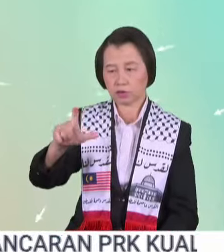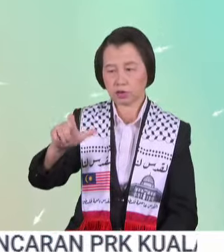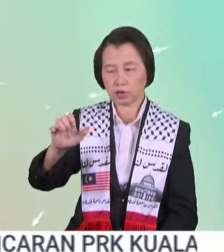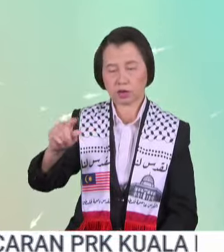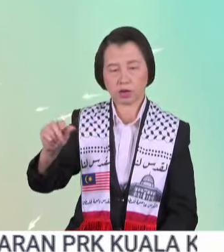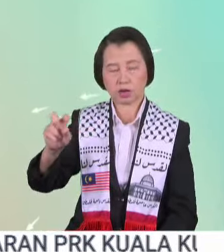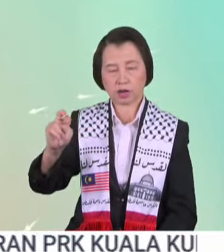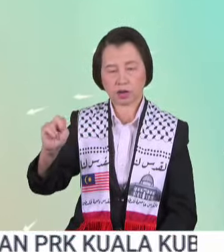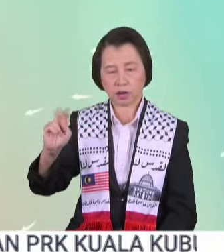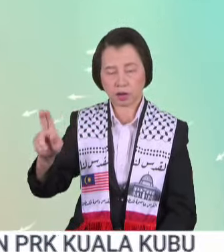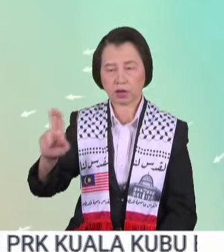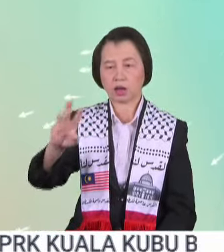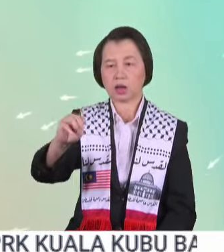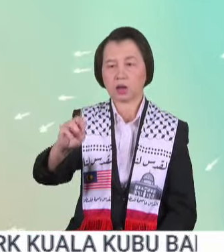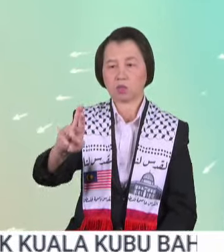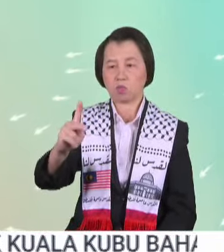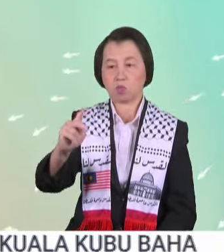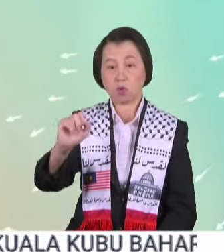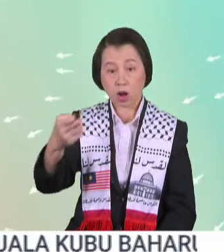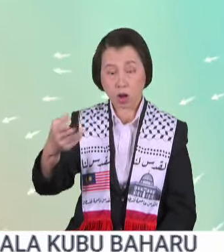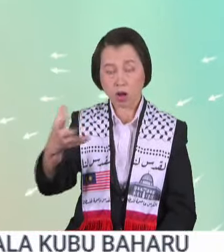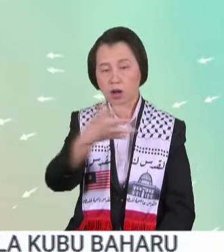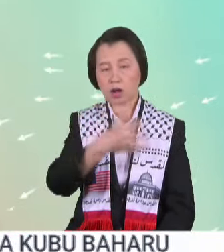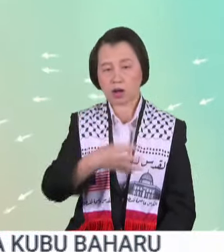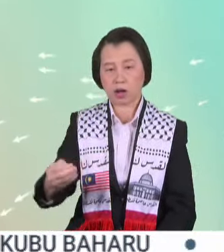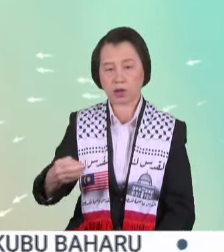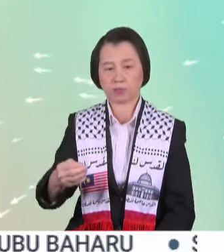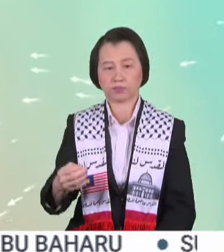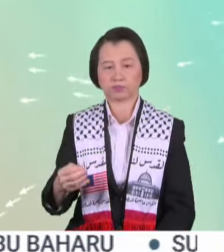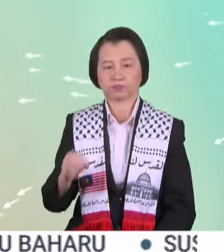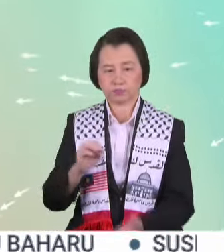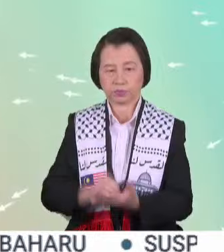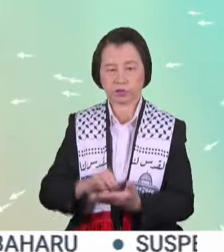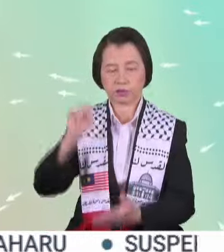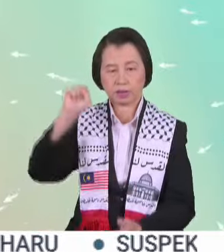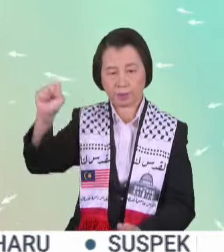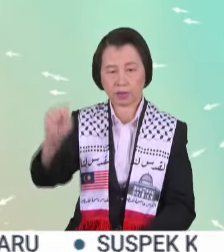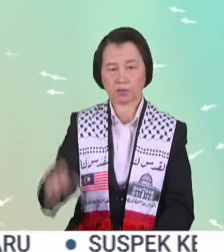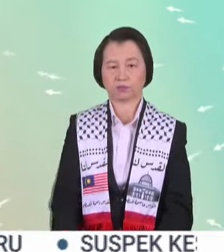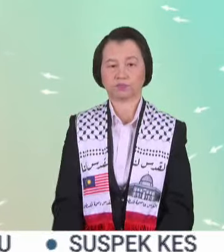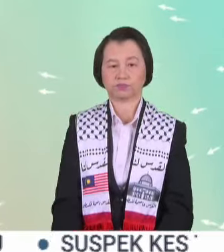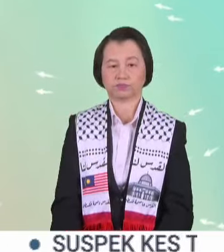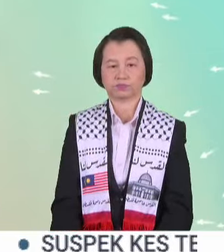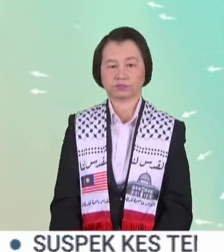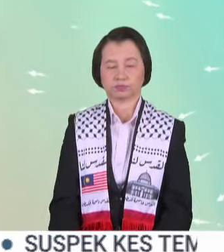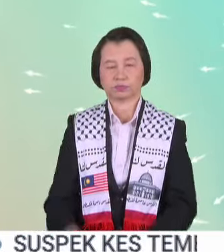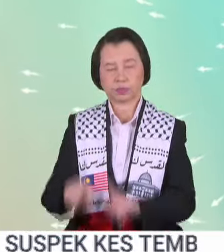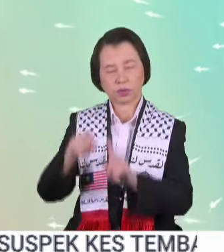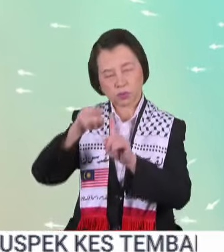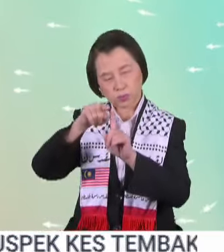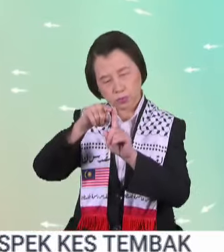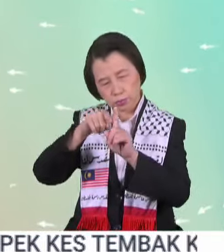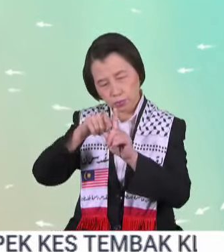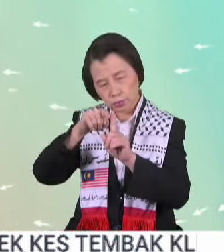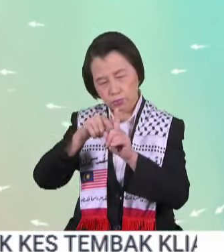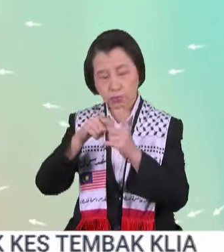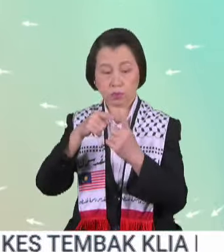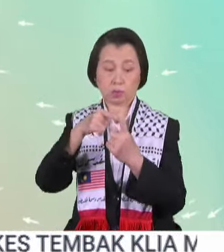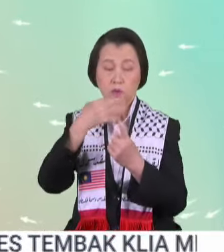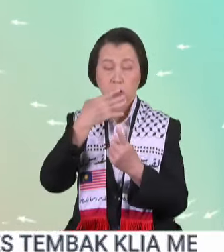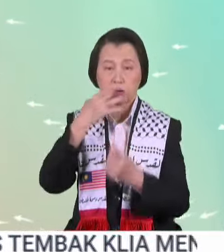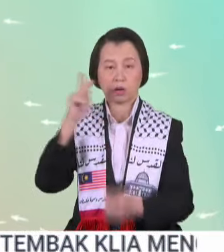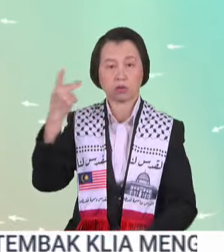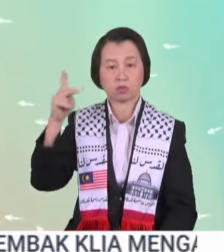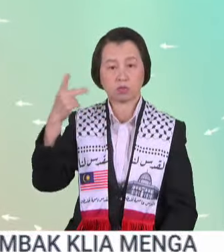di negeri Sarawak, juga melibatkan bahagian Kinabatangan di negeri Sabah. Suhu maksimum di kawasan yang bertanda kuning